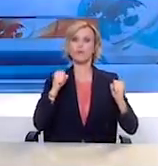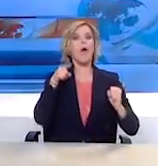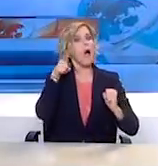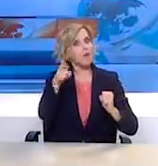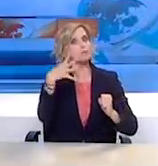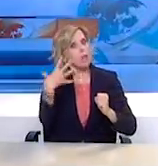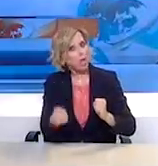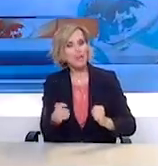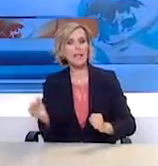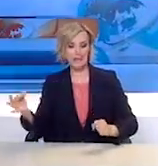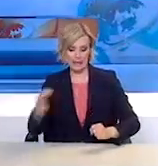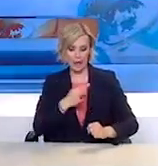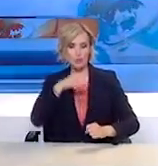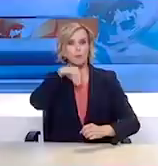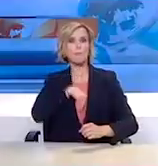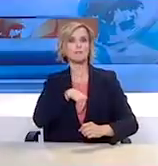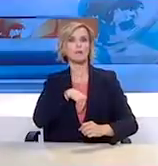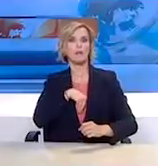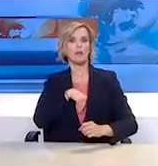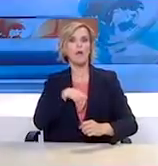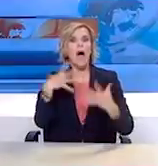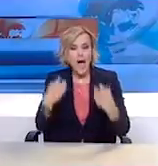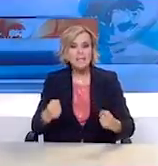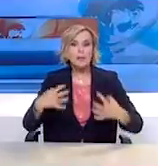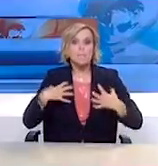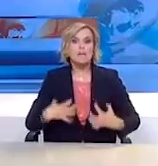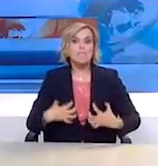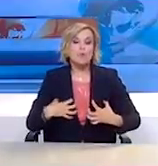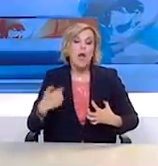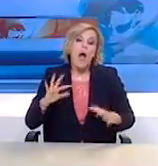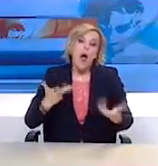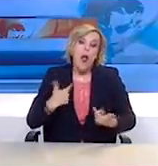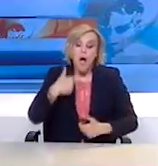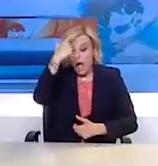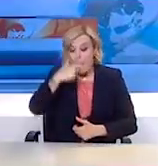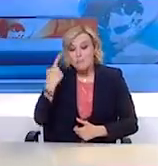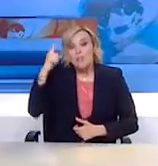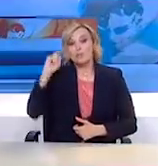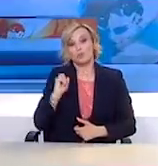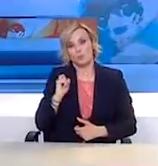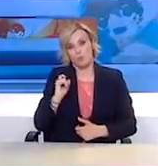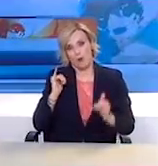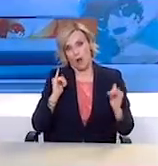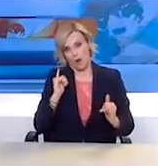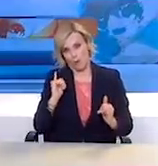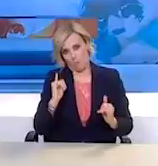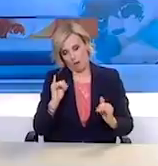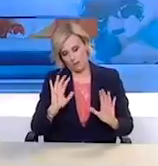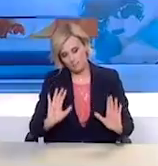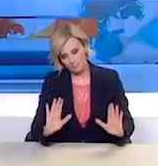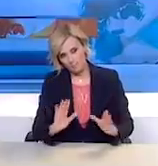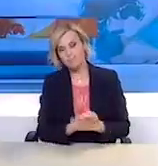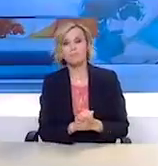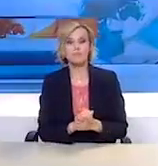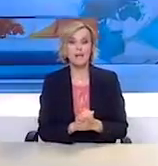ακόμα ένα ερώτημα. Να είσαι τελείως ασυμπτωματικός και να έχεις πνευμονία. Αυτό δεν το ξέρουμε. Ούτε έχει δημοσιευθεί κατά κόρον τέτοια εικόνα.